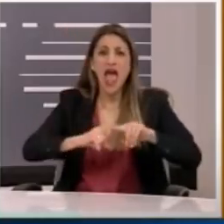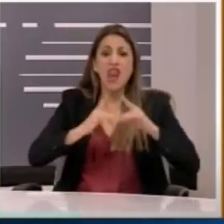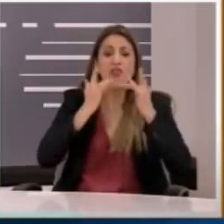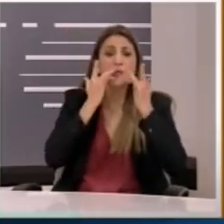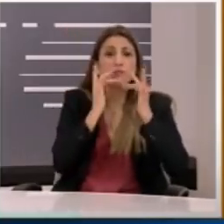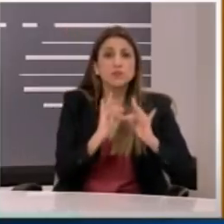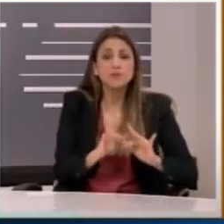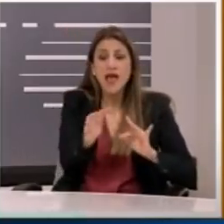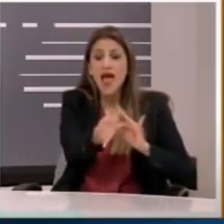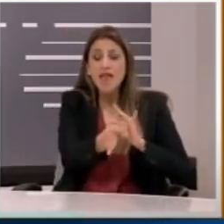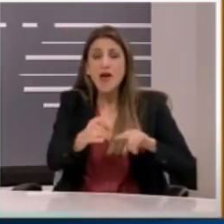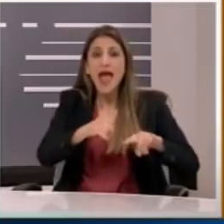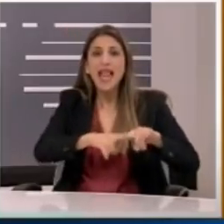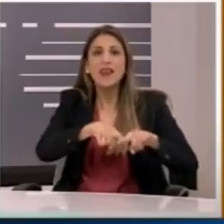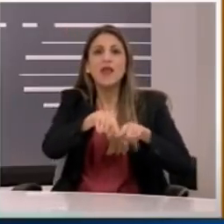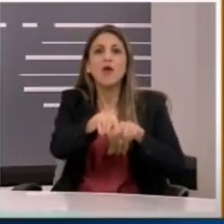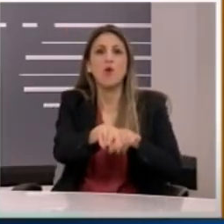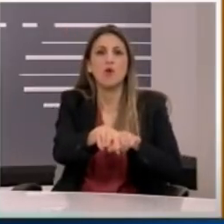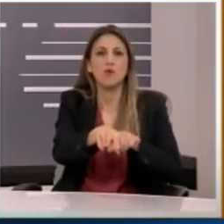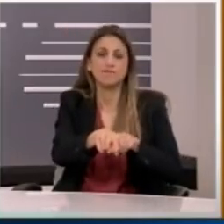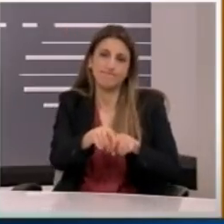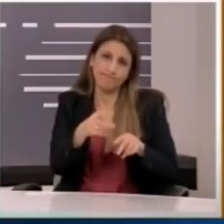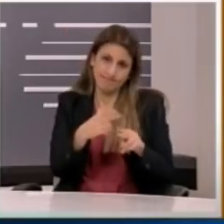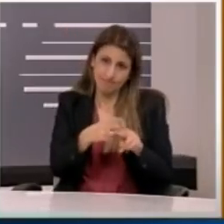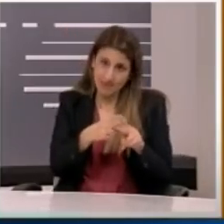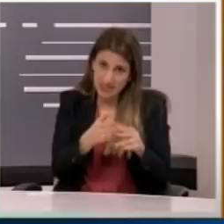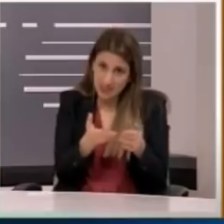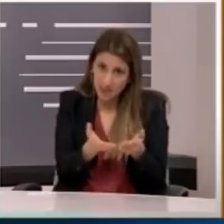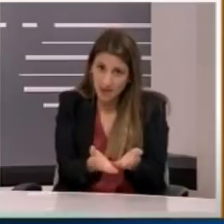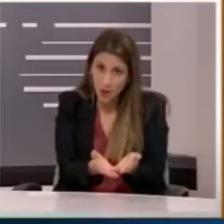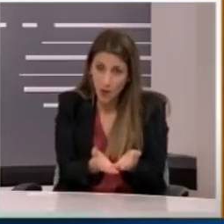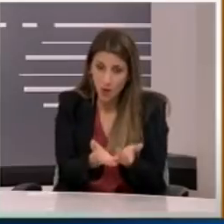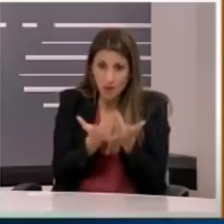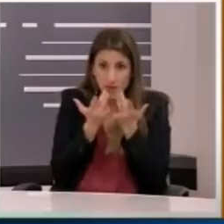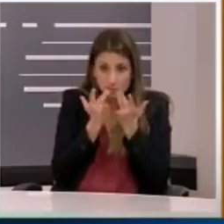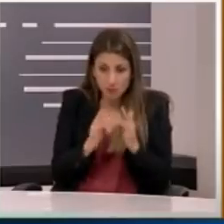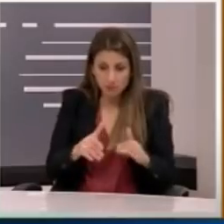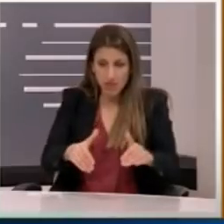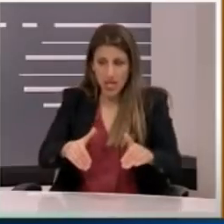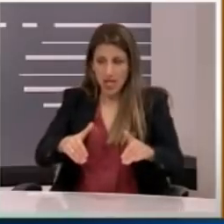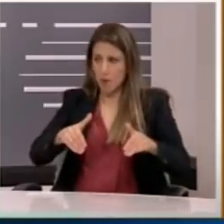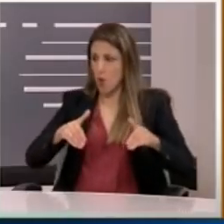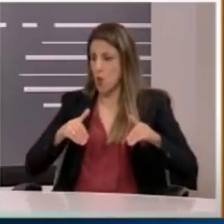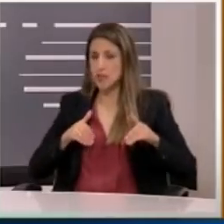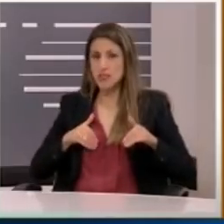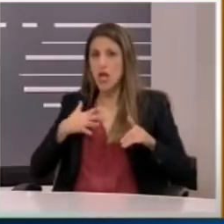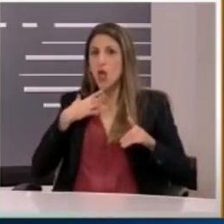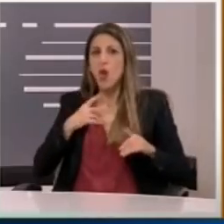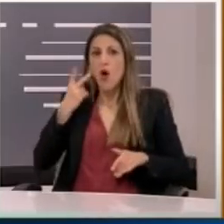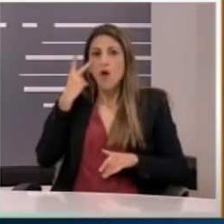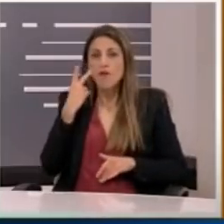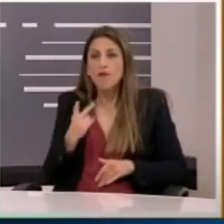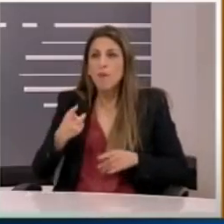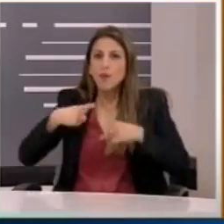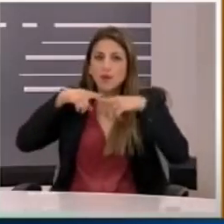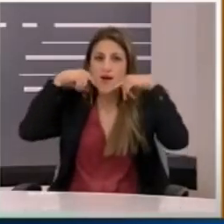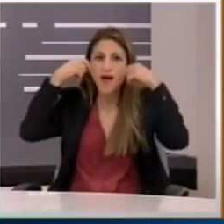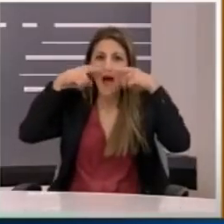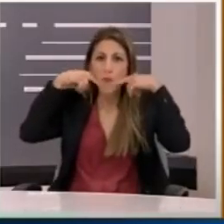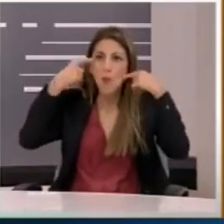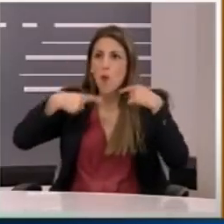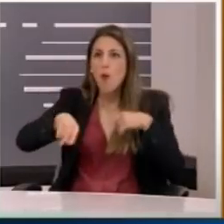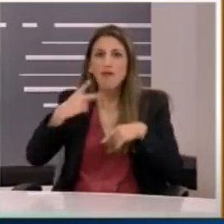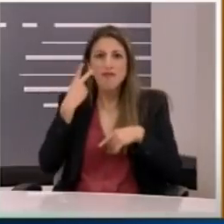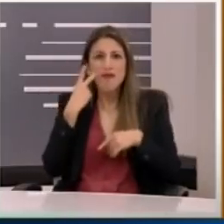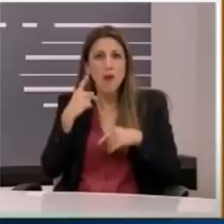όμως έφυγε από ελληνικό έδαφος. Τα έχετε εκτιμήσει αυτά, γιατί βλέπω ένα χαμόγελο, είστε όλοι πολύ γελαστοί.